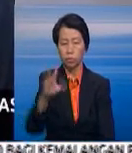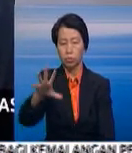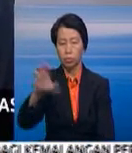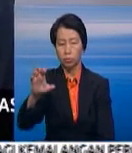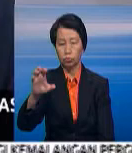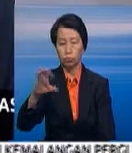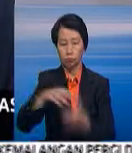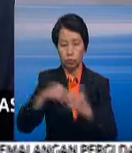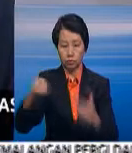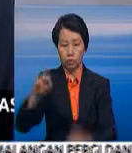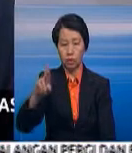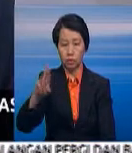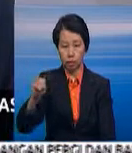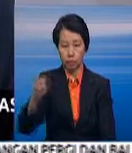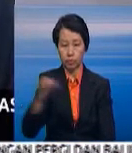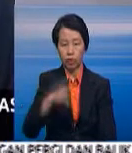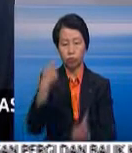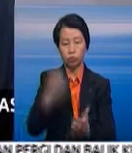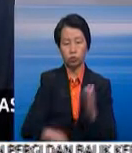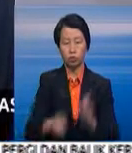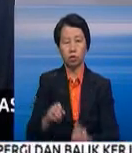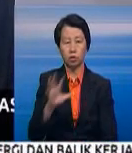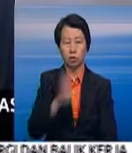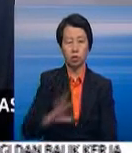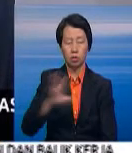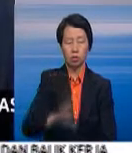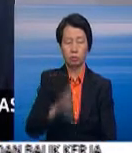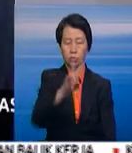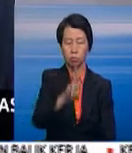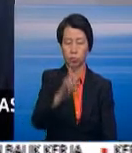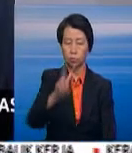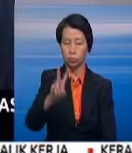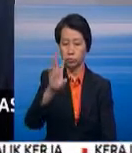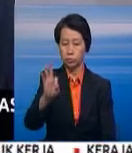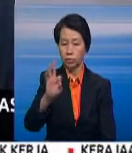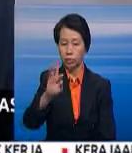RM70,500 dan jumlah cukai sebanyak